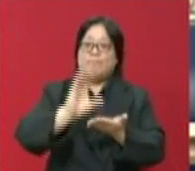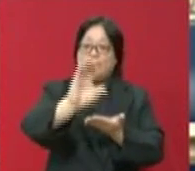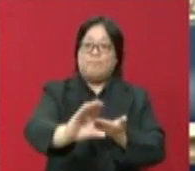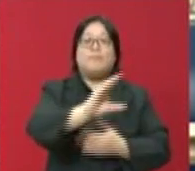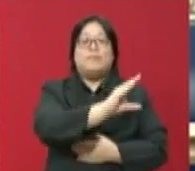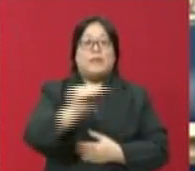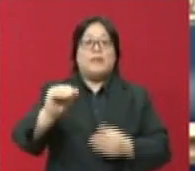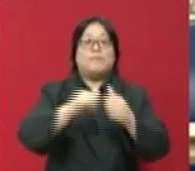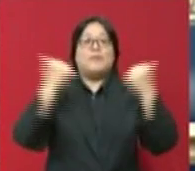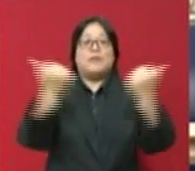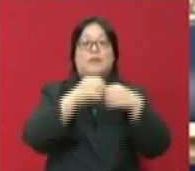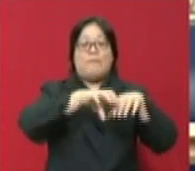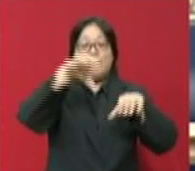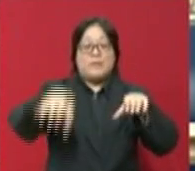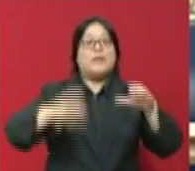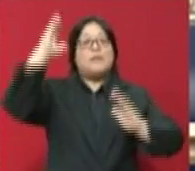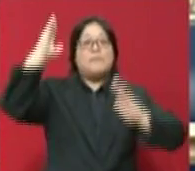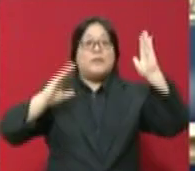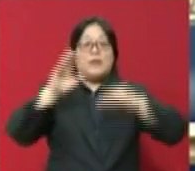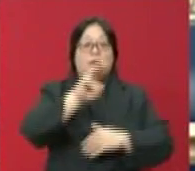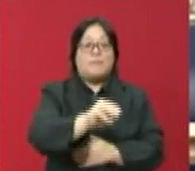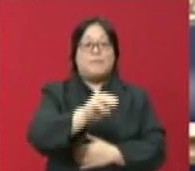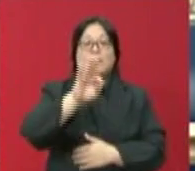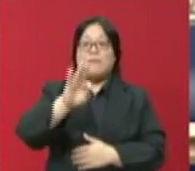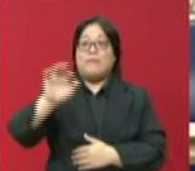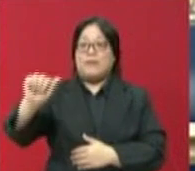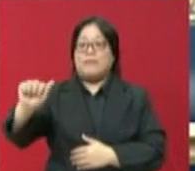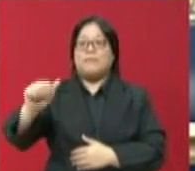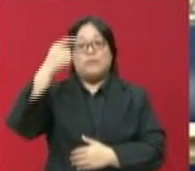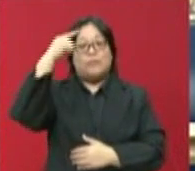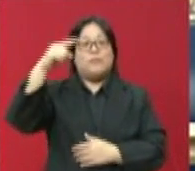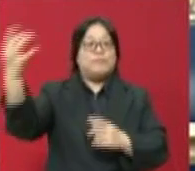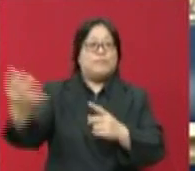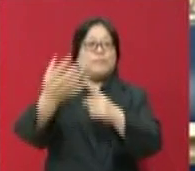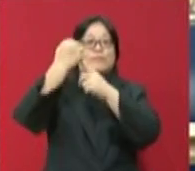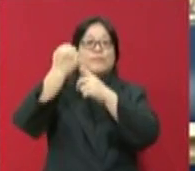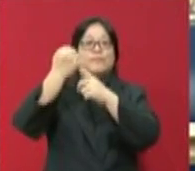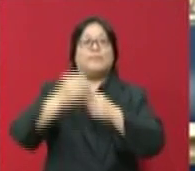dan Persatuan Franchise Malaysia MFA dalam merealisasikan